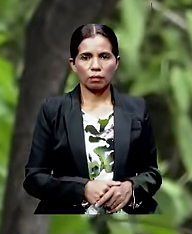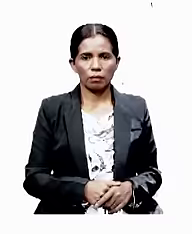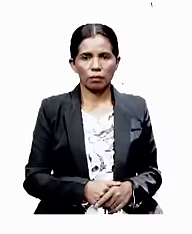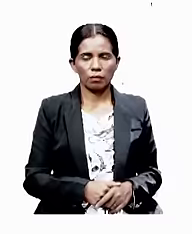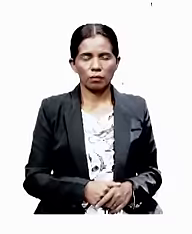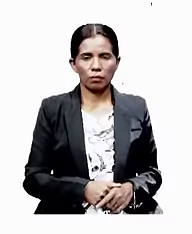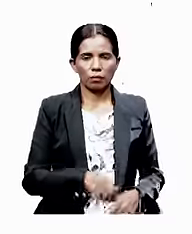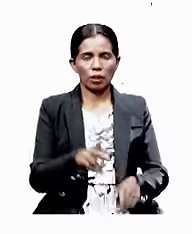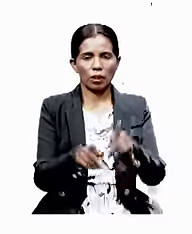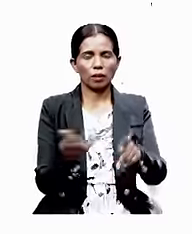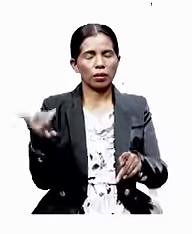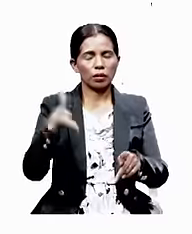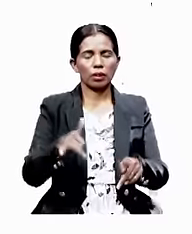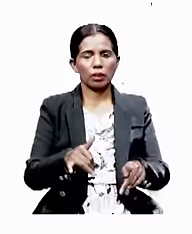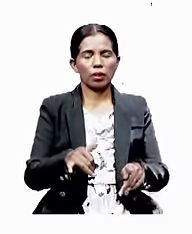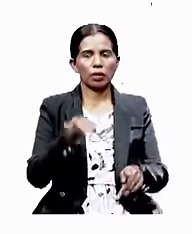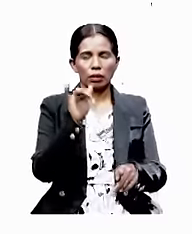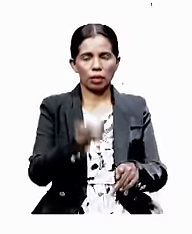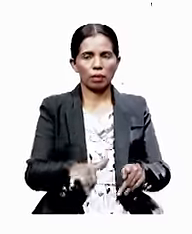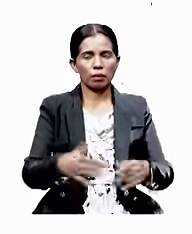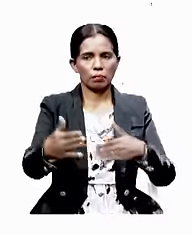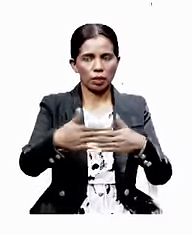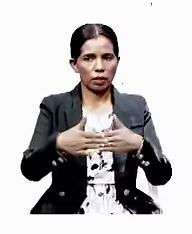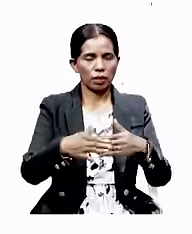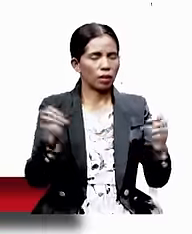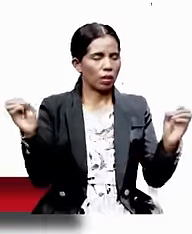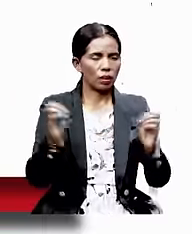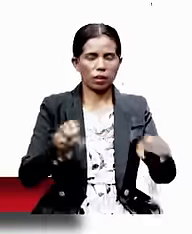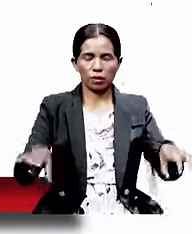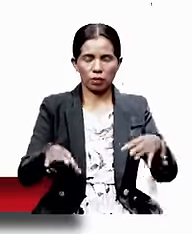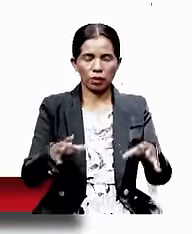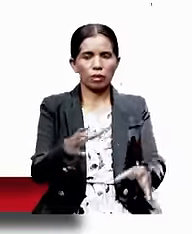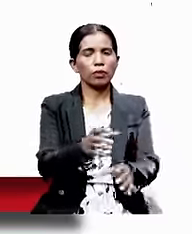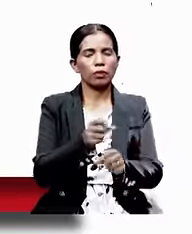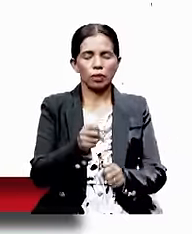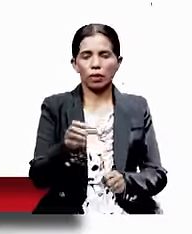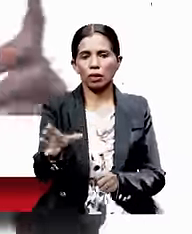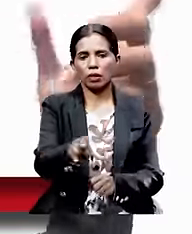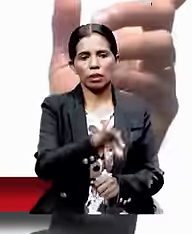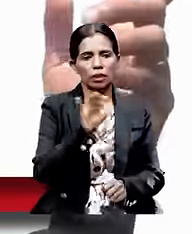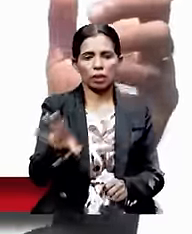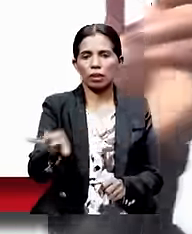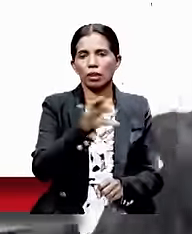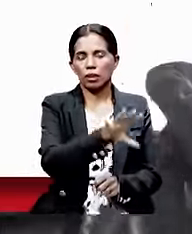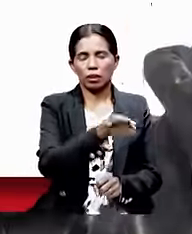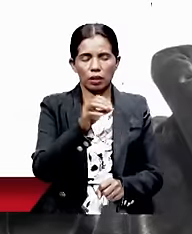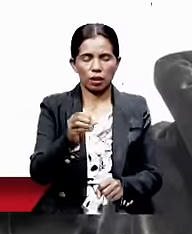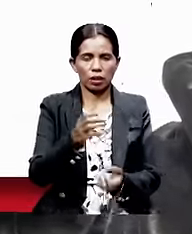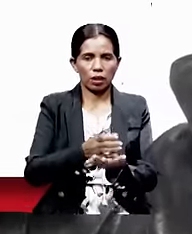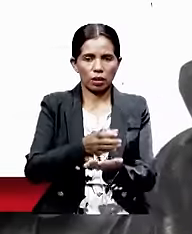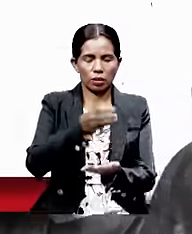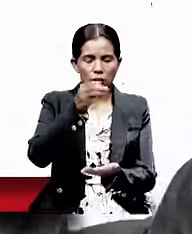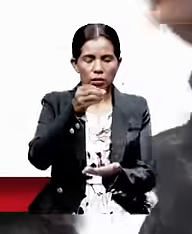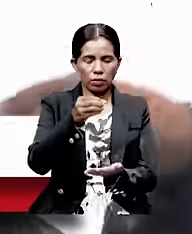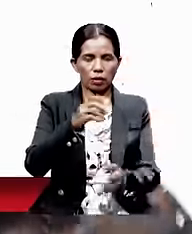Komunidade sira hela basic nia. Nia quase la iha servisu Antonia Hili aqua mamu. Oliba fo ia emanebe